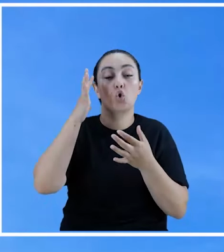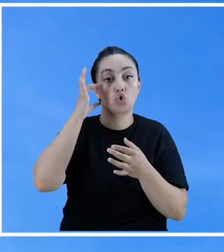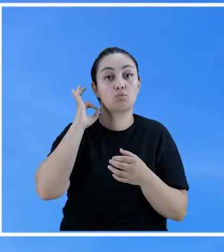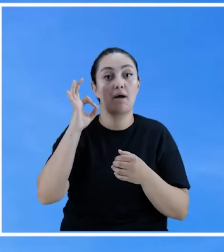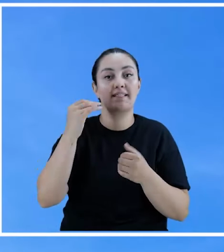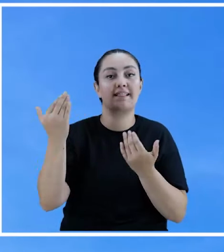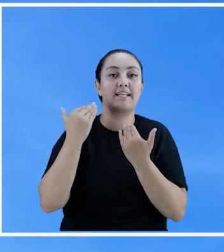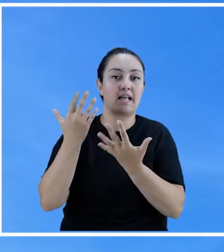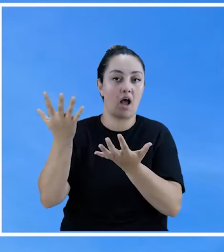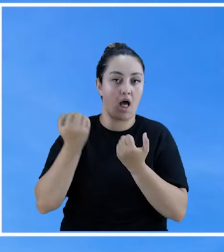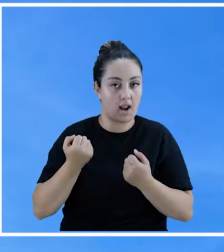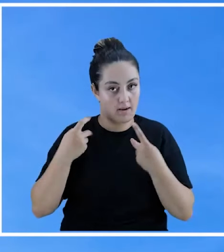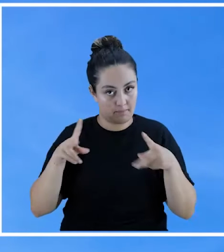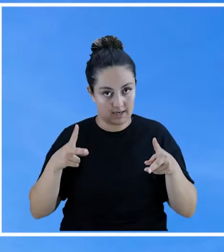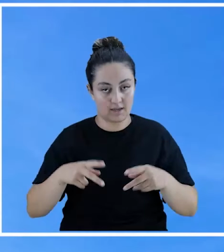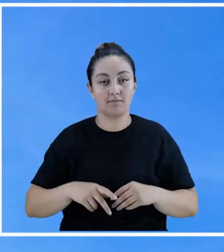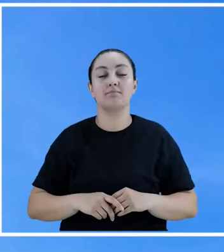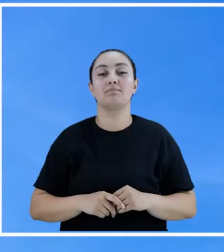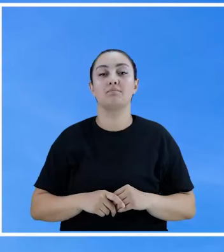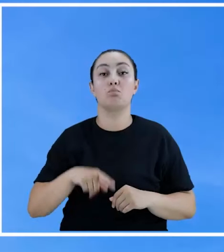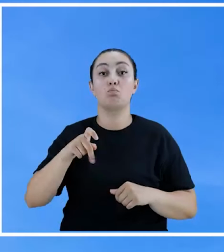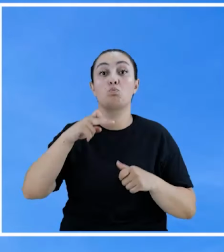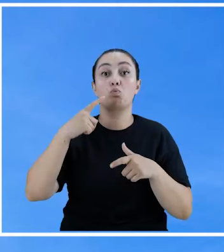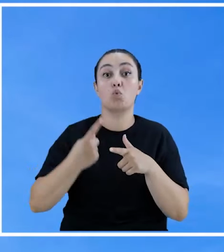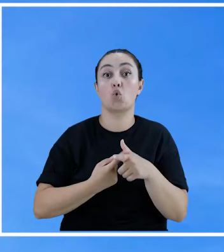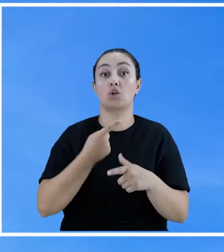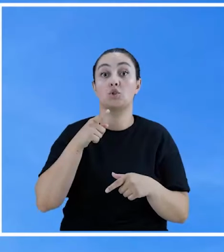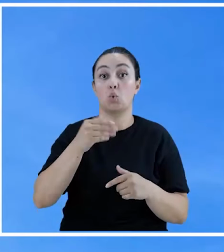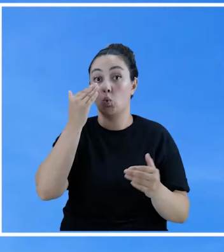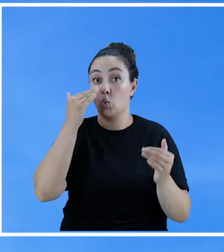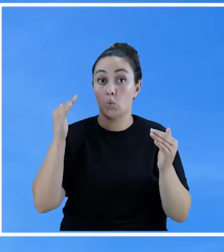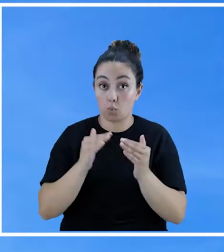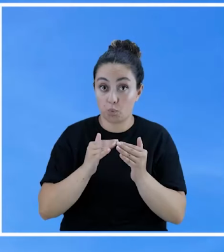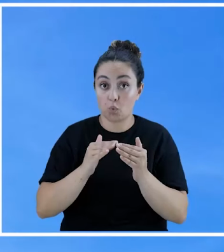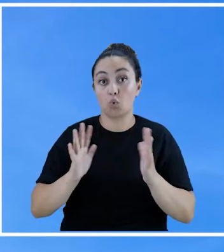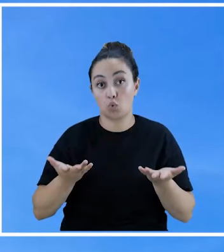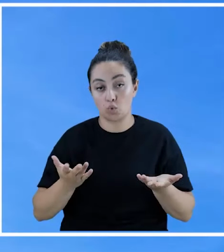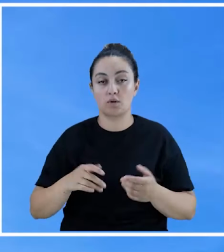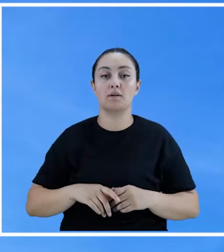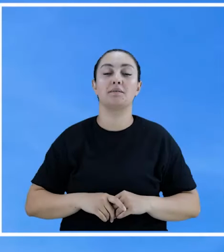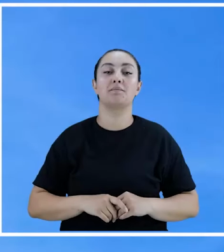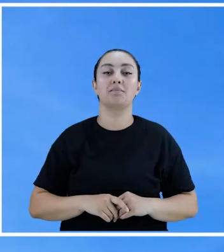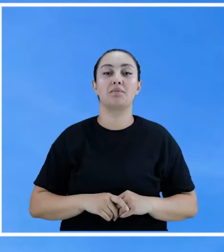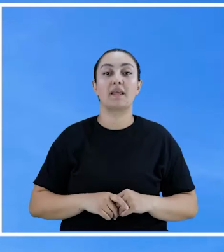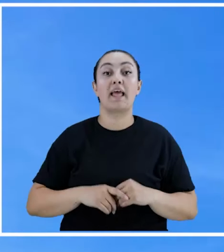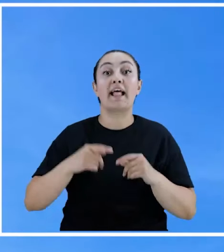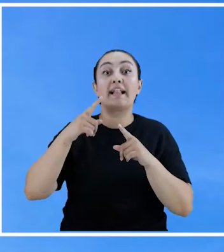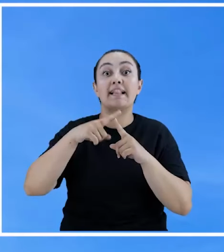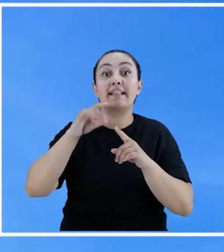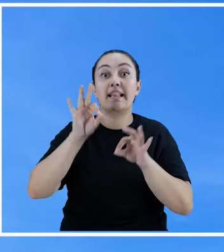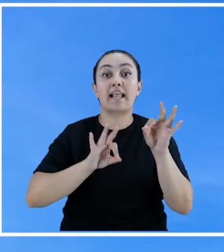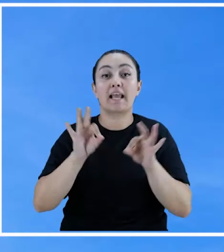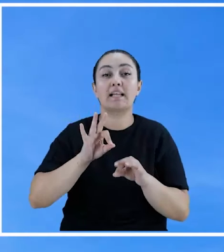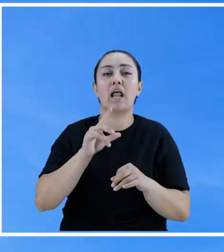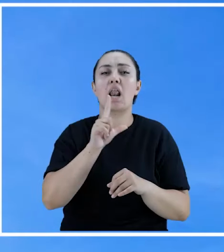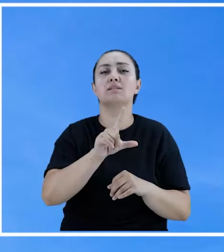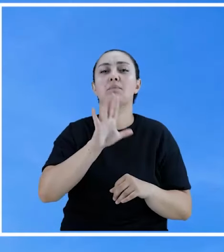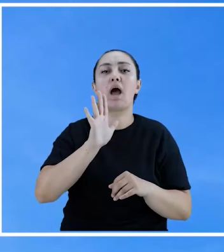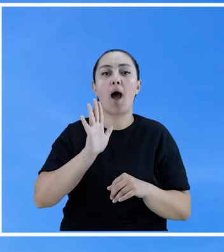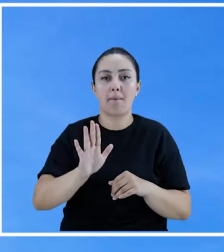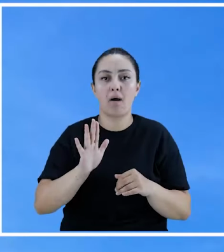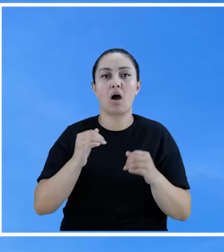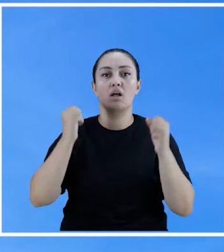konunun uzmanından destek alınabilir. Bu proje uygun mudur? Ya da çok teknik bilgi gerektirmeyen